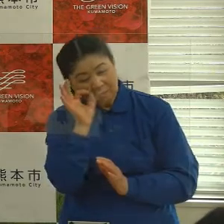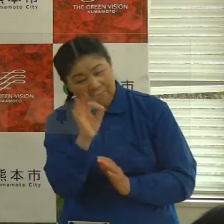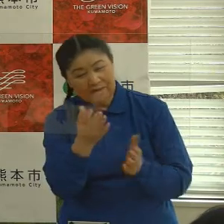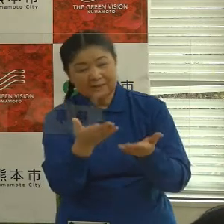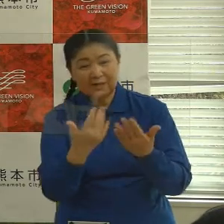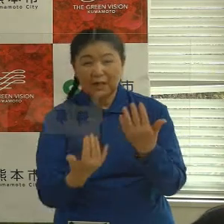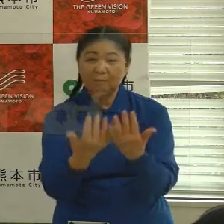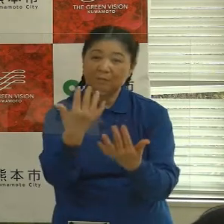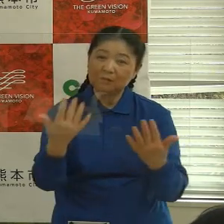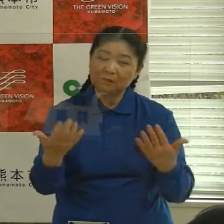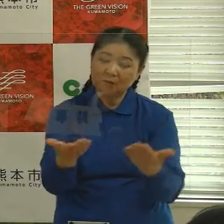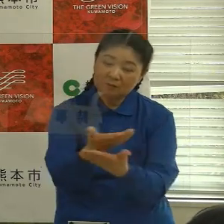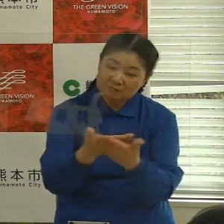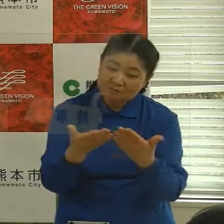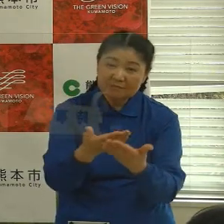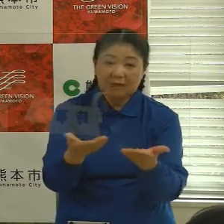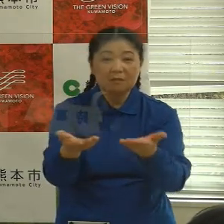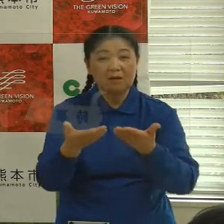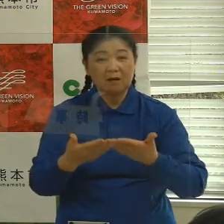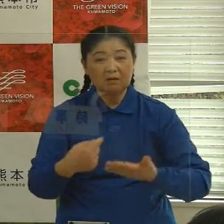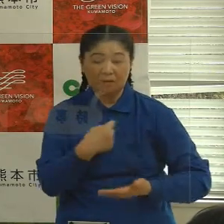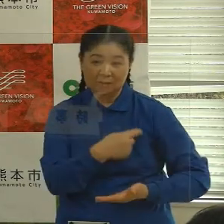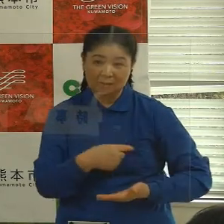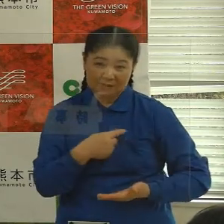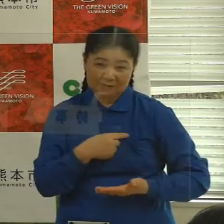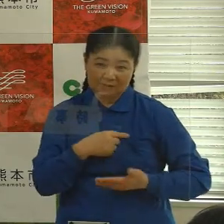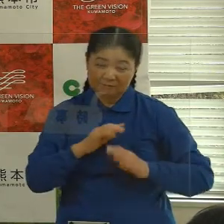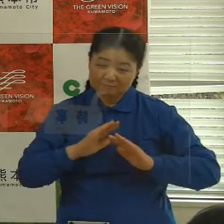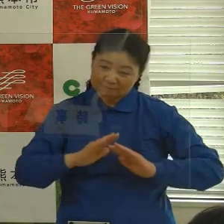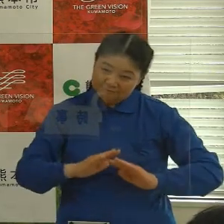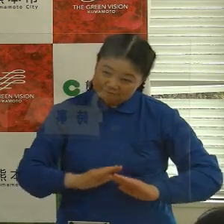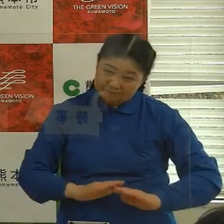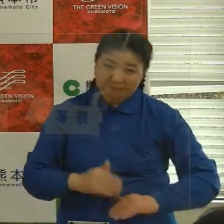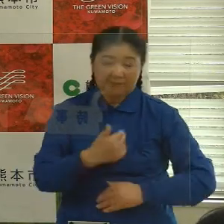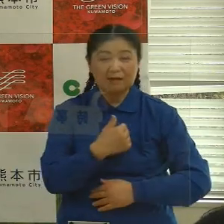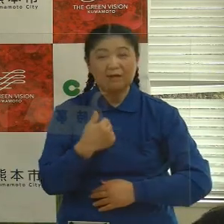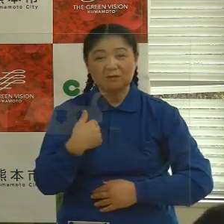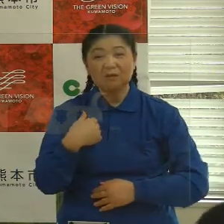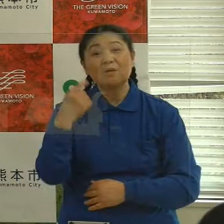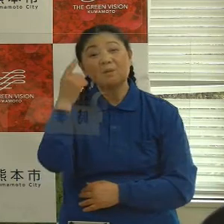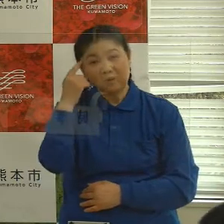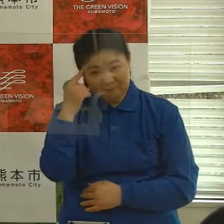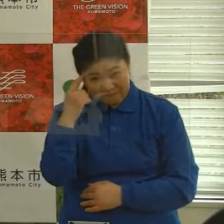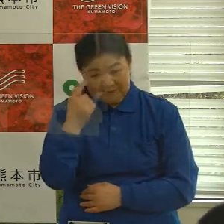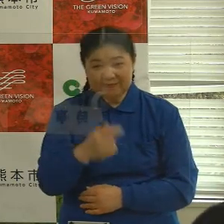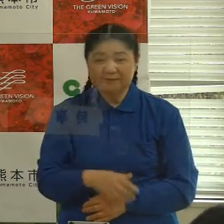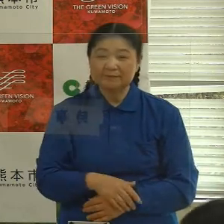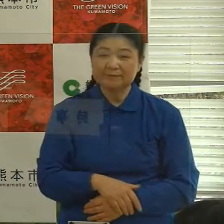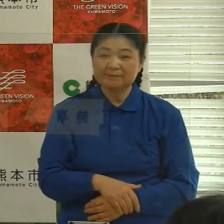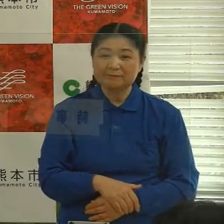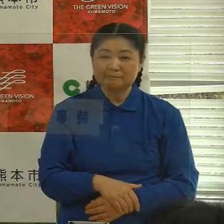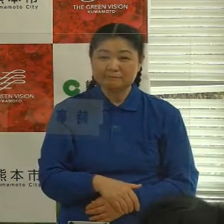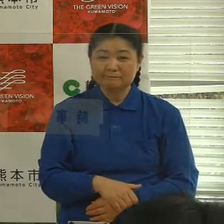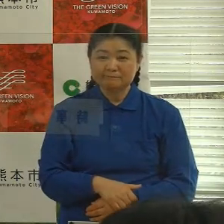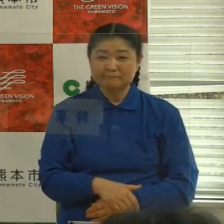たり緑に触れていただくということはやはり精神衛生上も非常によろしいんではないかなというふうに思っています。